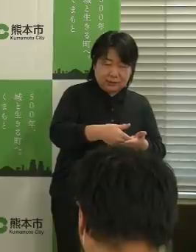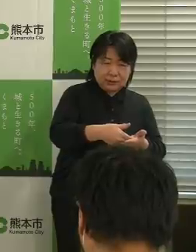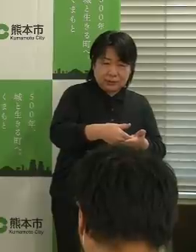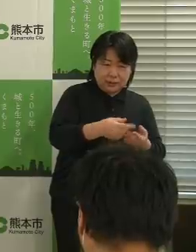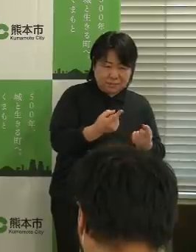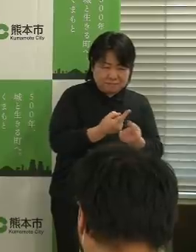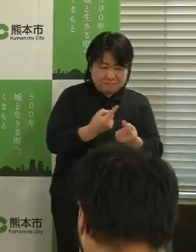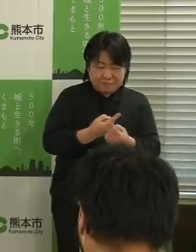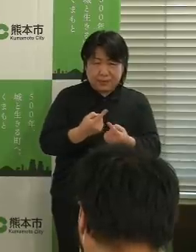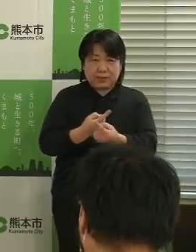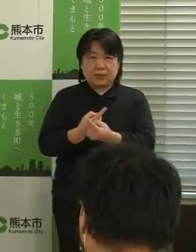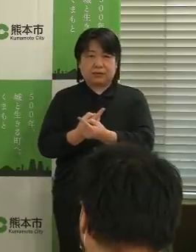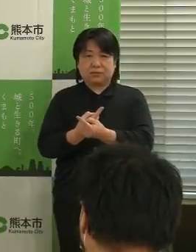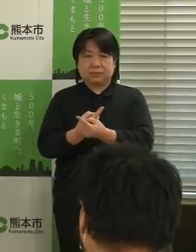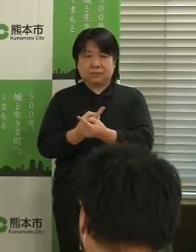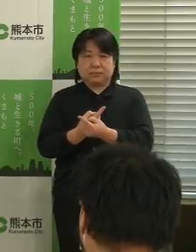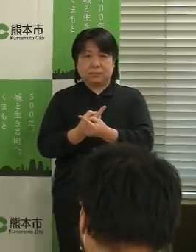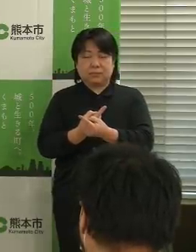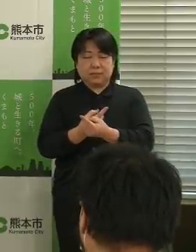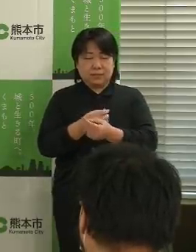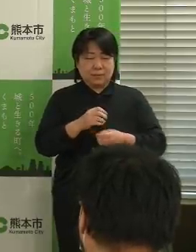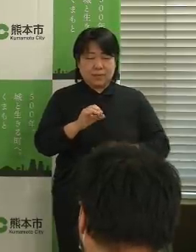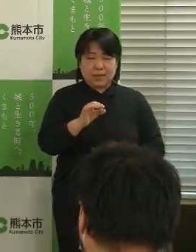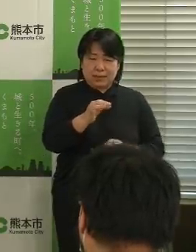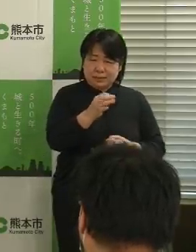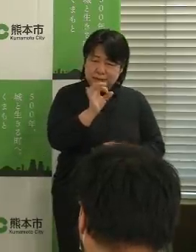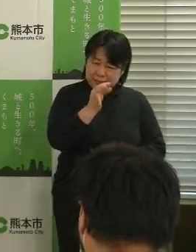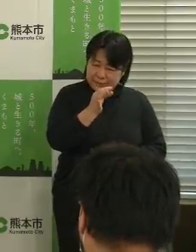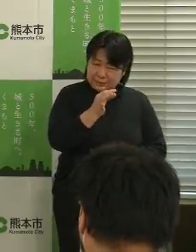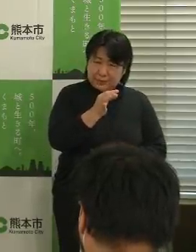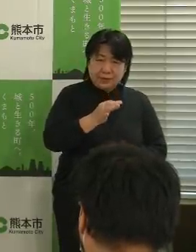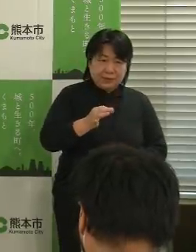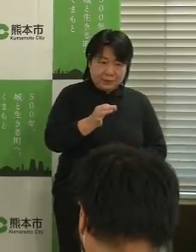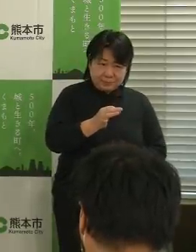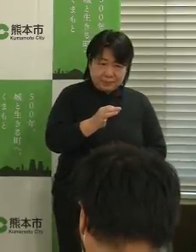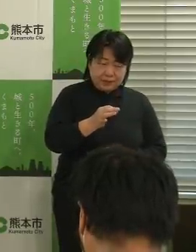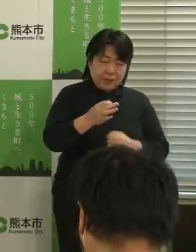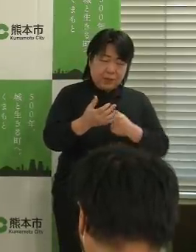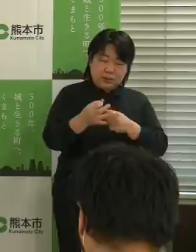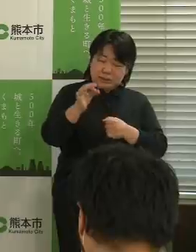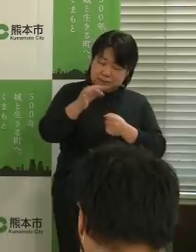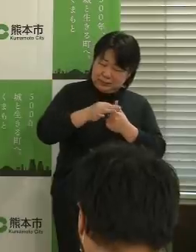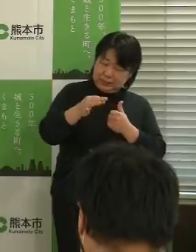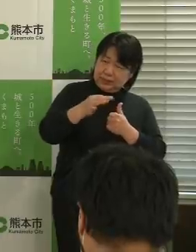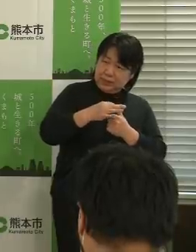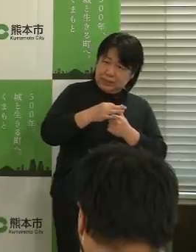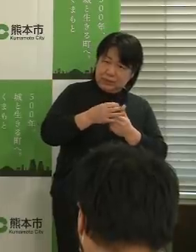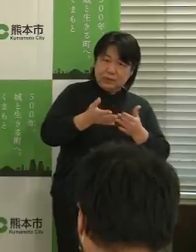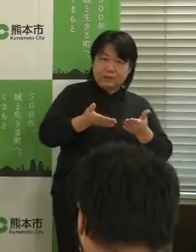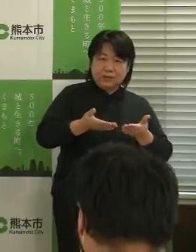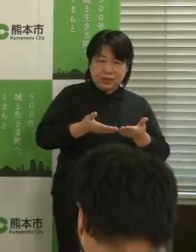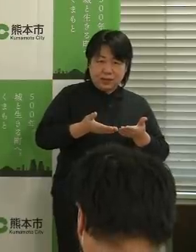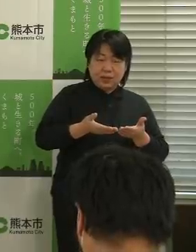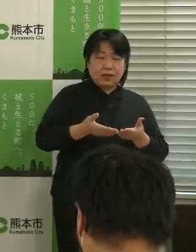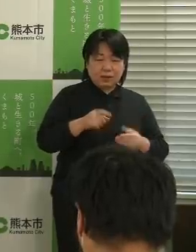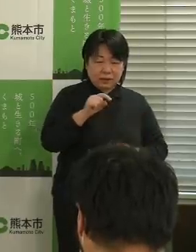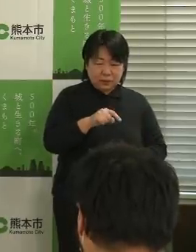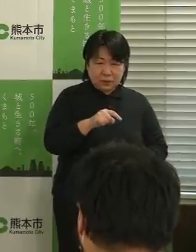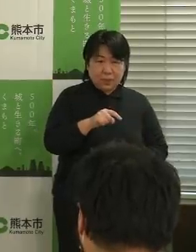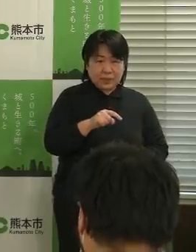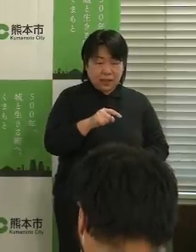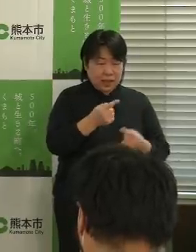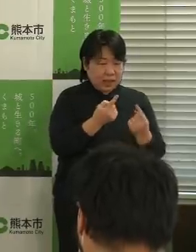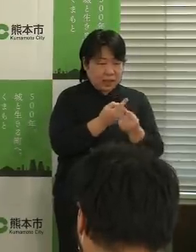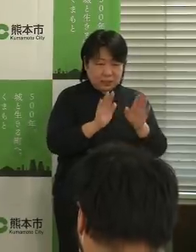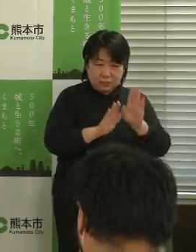。ですので、例えば資金繰りのいろいろな支援をまた受けられたよとかっていう方だと、また状況がそこで少